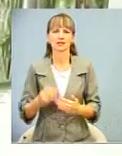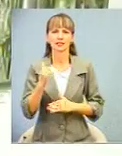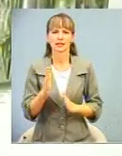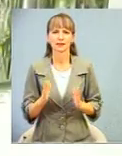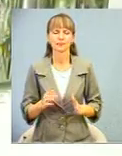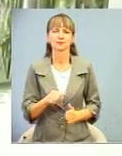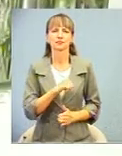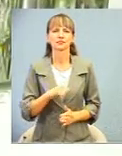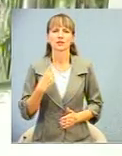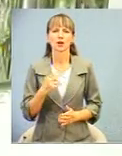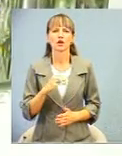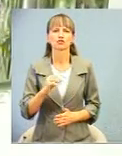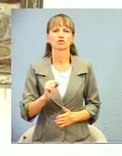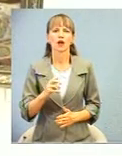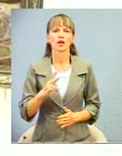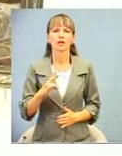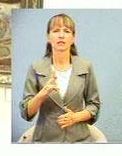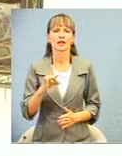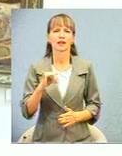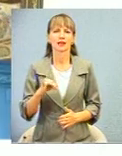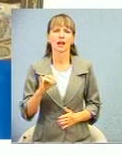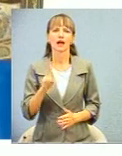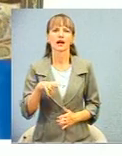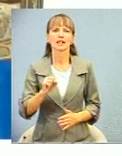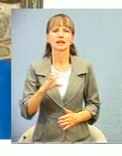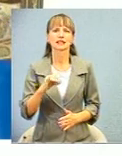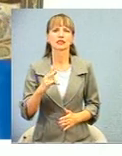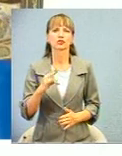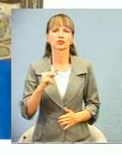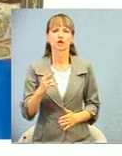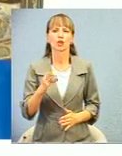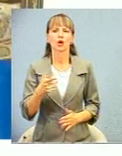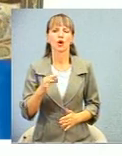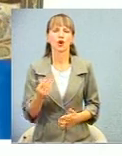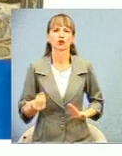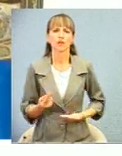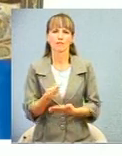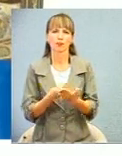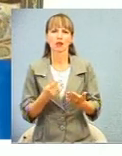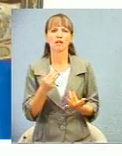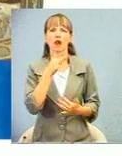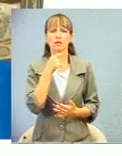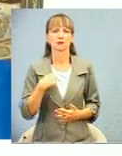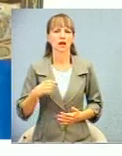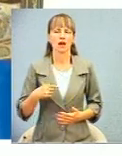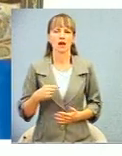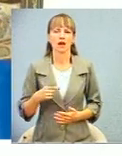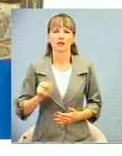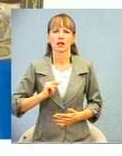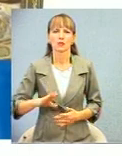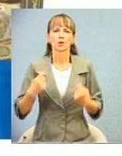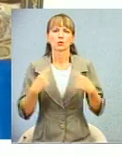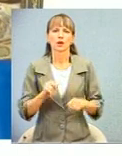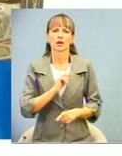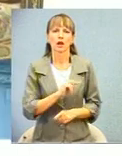визначає, у жанрі класичного живопису. Кілька років я взагалі не рисувала. Ну, так от вийшло. Ну, друга робота, зовсім